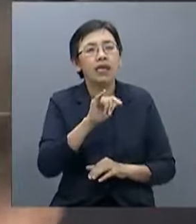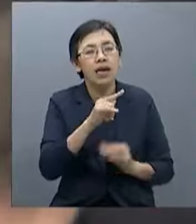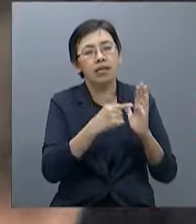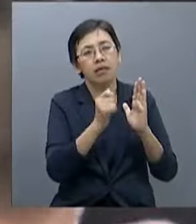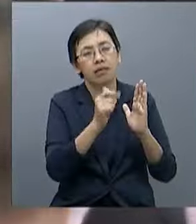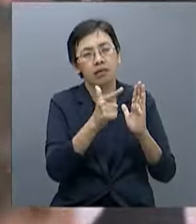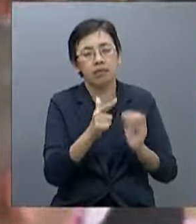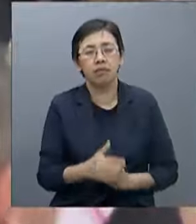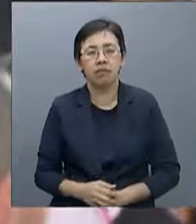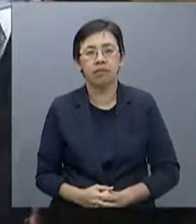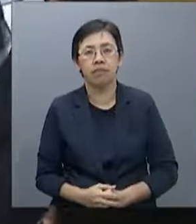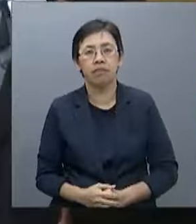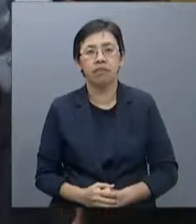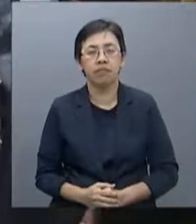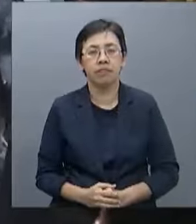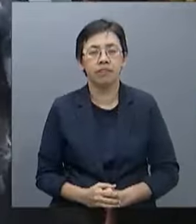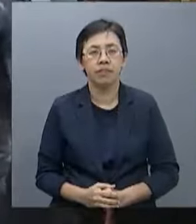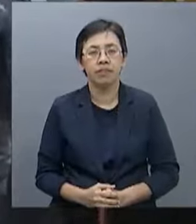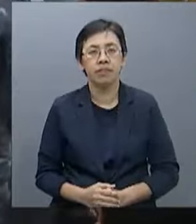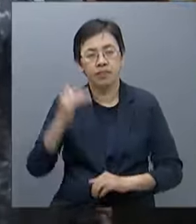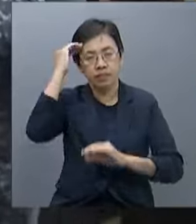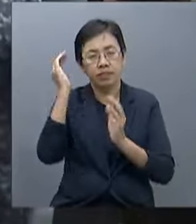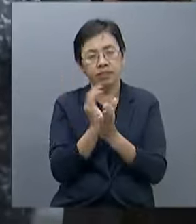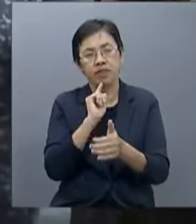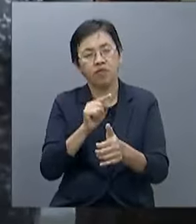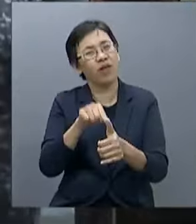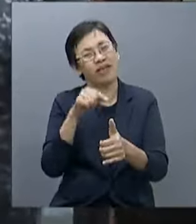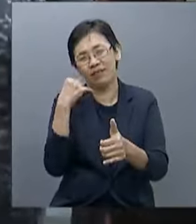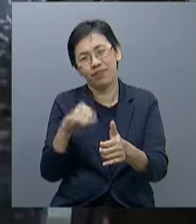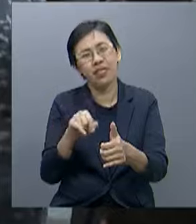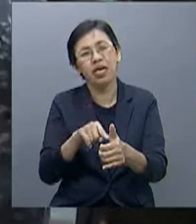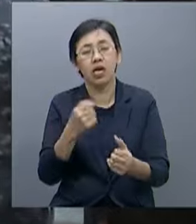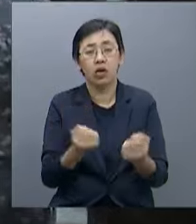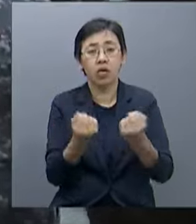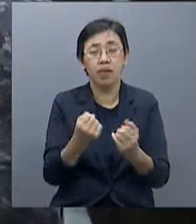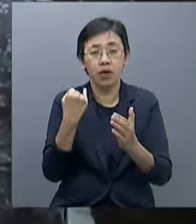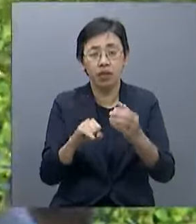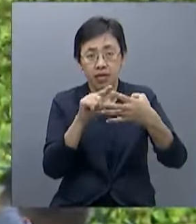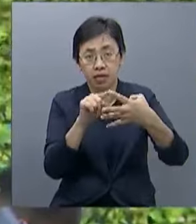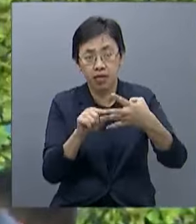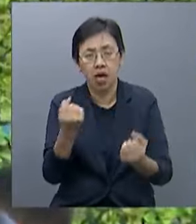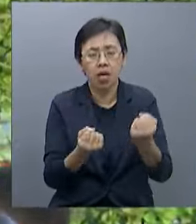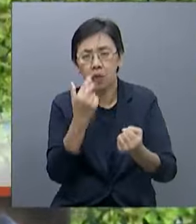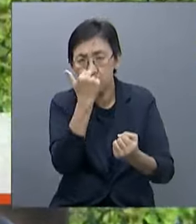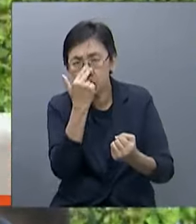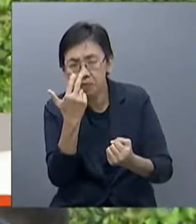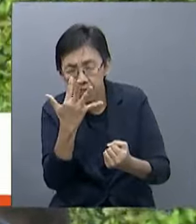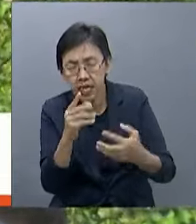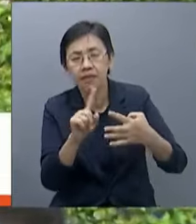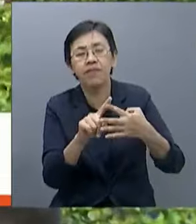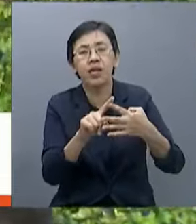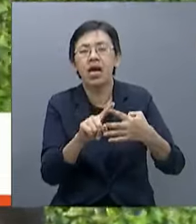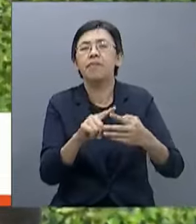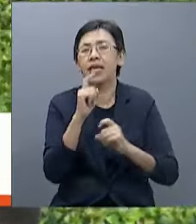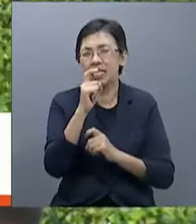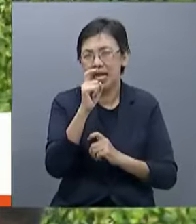ทองเบื้องต้นพนักงานสอบสวนได้มีการแจ้งข้อกล่าวหากับนายสมานรวม4ข้อหาคือขับรถโดยประมาทหวาดเสียวอันอาจเกิดอันต